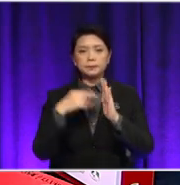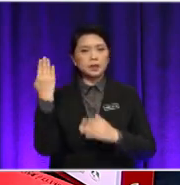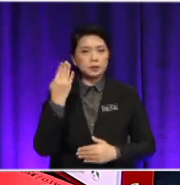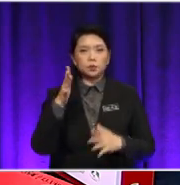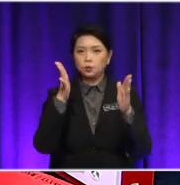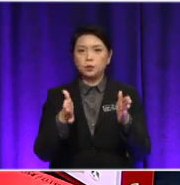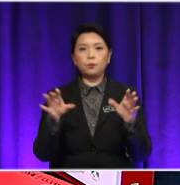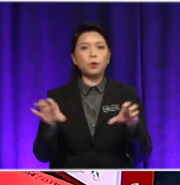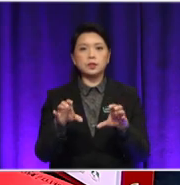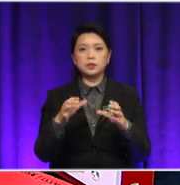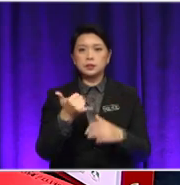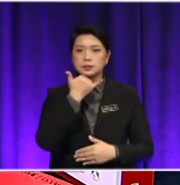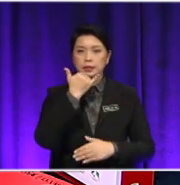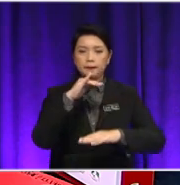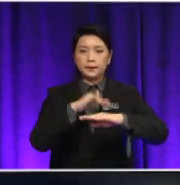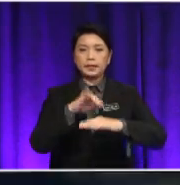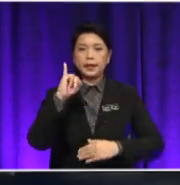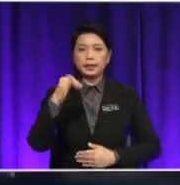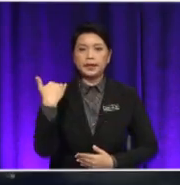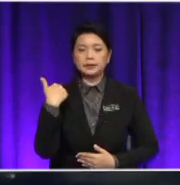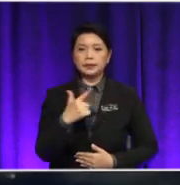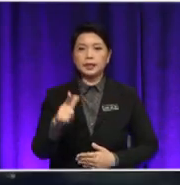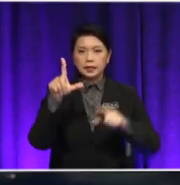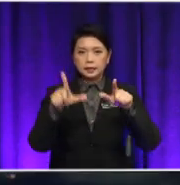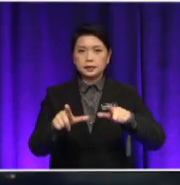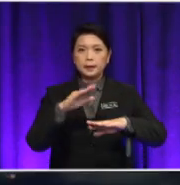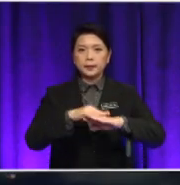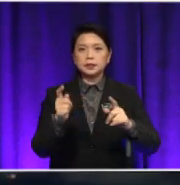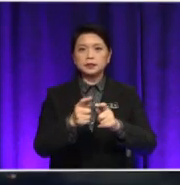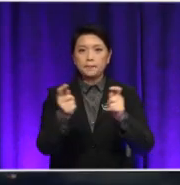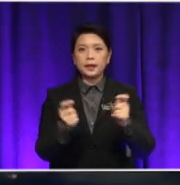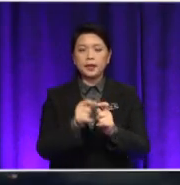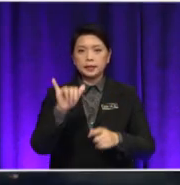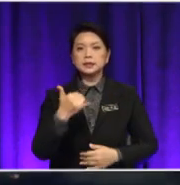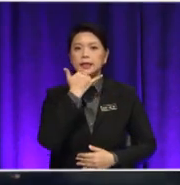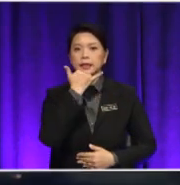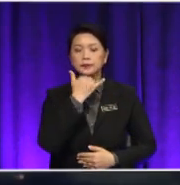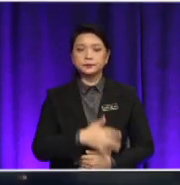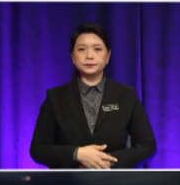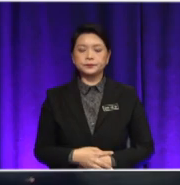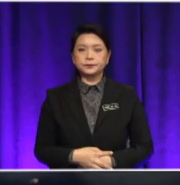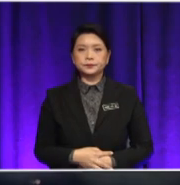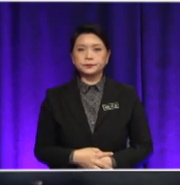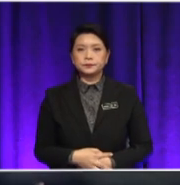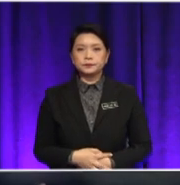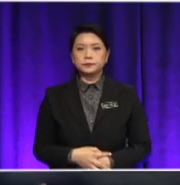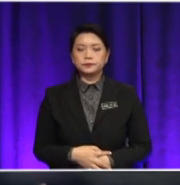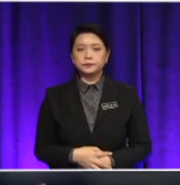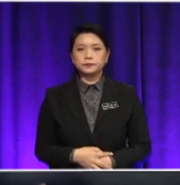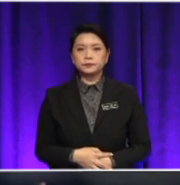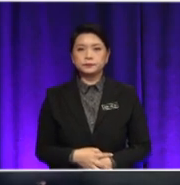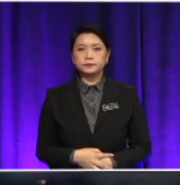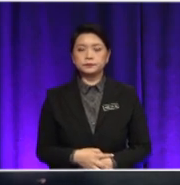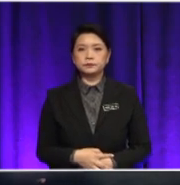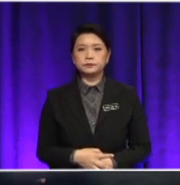tidak letak pada tempat yang sepatutnya. Itu kesalahan yang biasa yang berlakulah. Sepatutnya kita perlu letak pada tempat sepatutnya. Contoh bengkak,